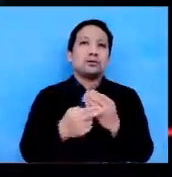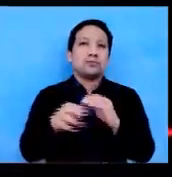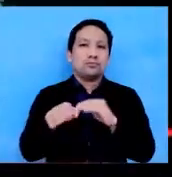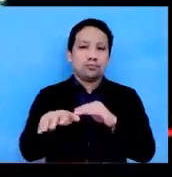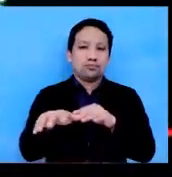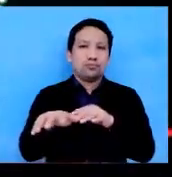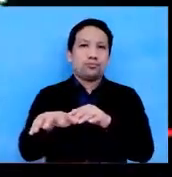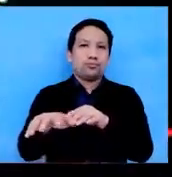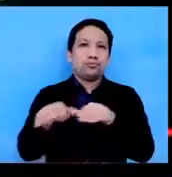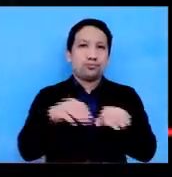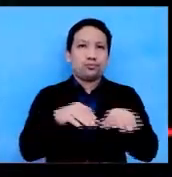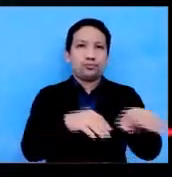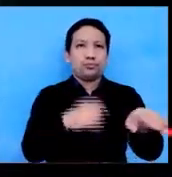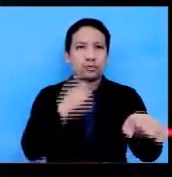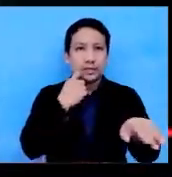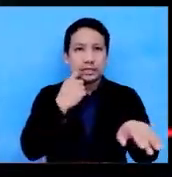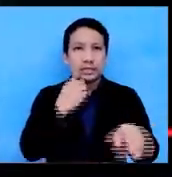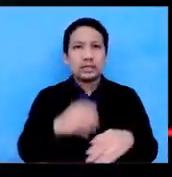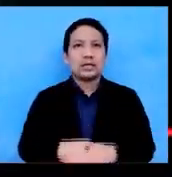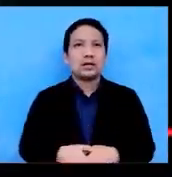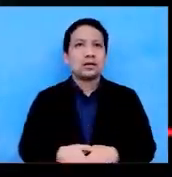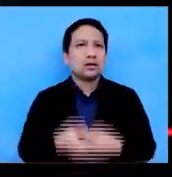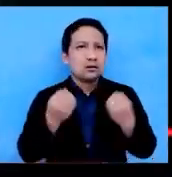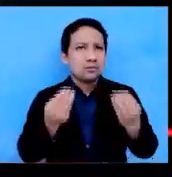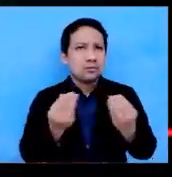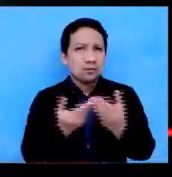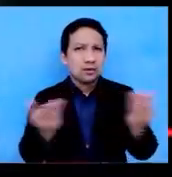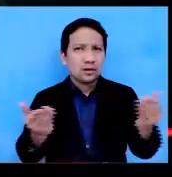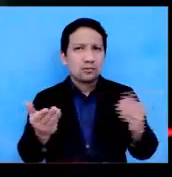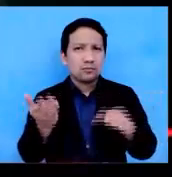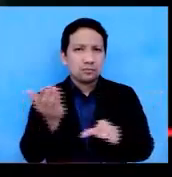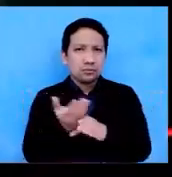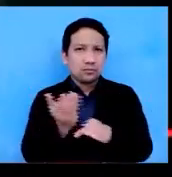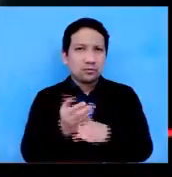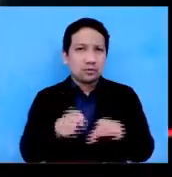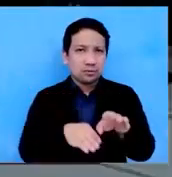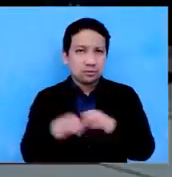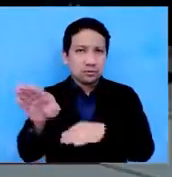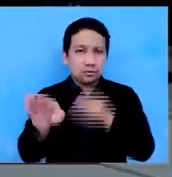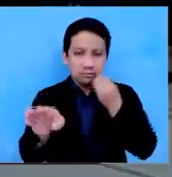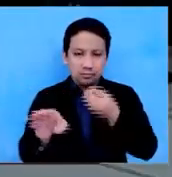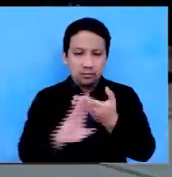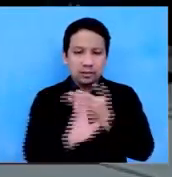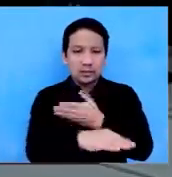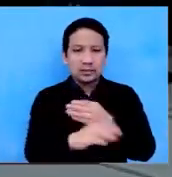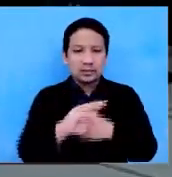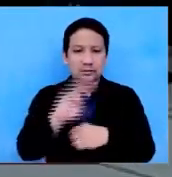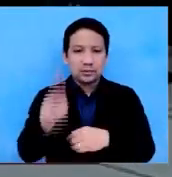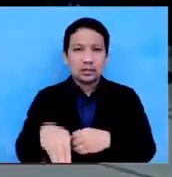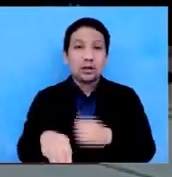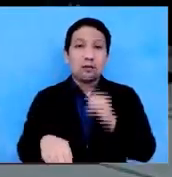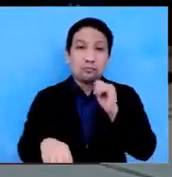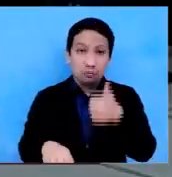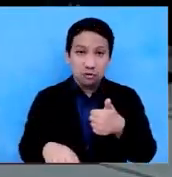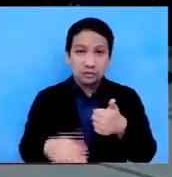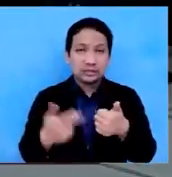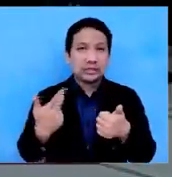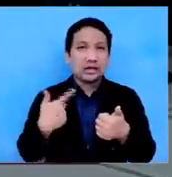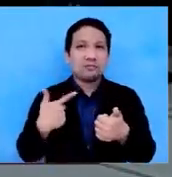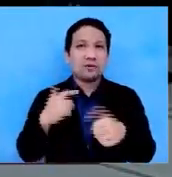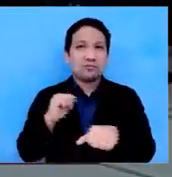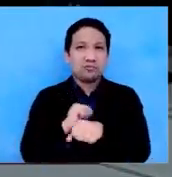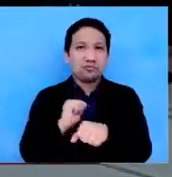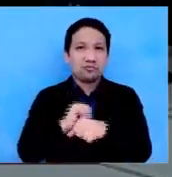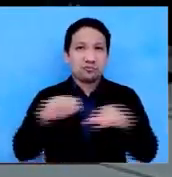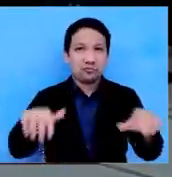ang traffic. Marami na raw kasing mga sasakyan paluwas ng Maynila dahil may mga pasok na sa trabaho ang karamihan